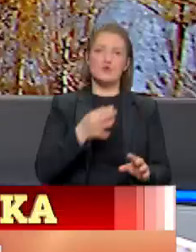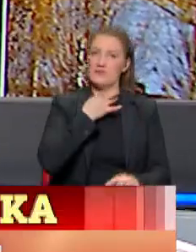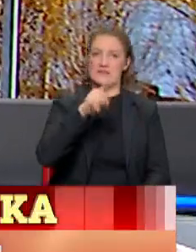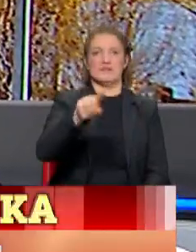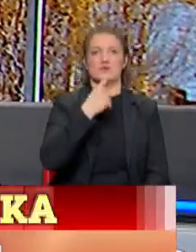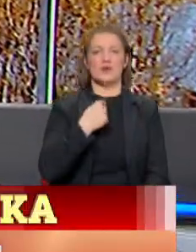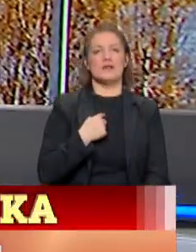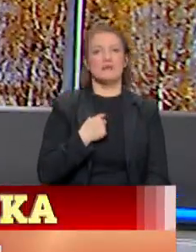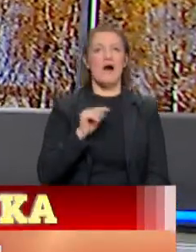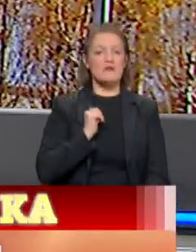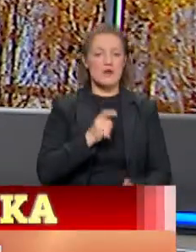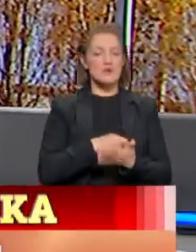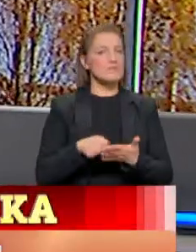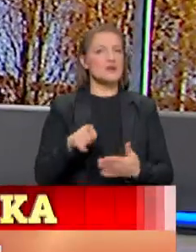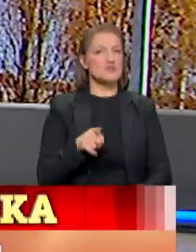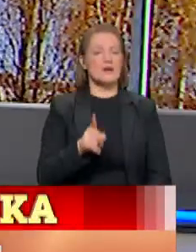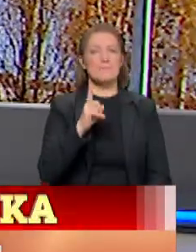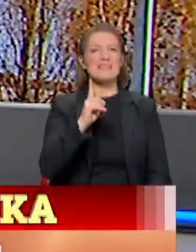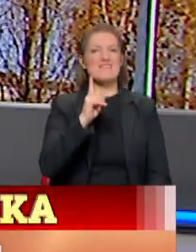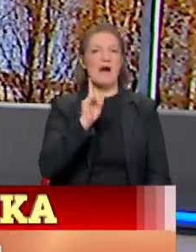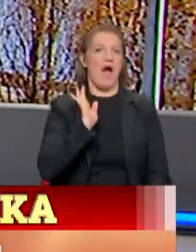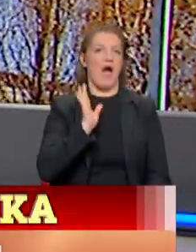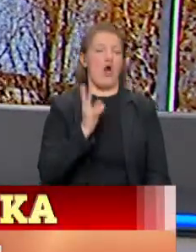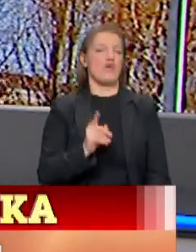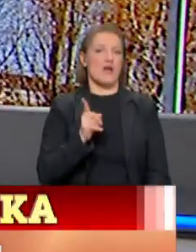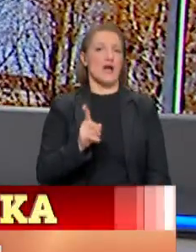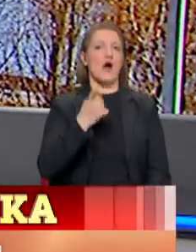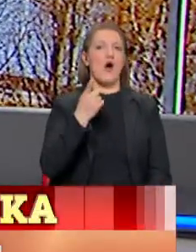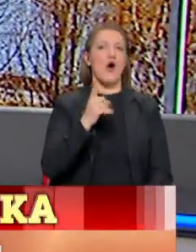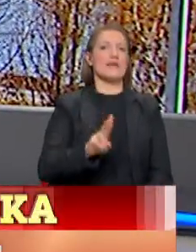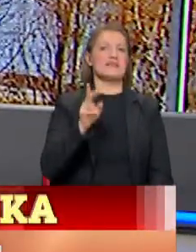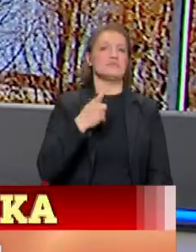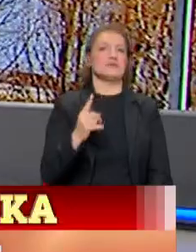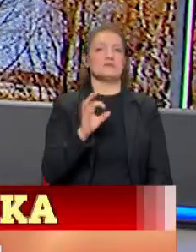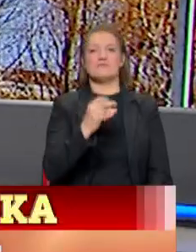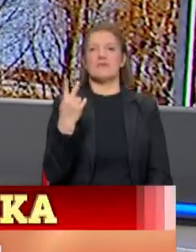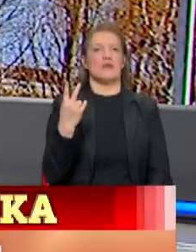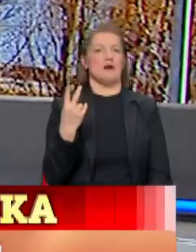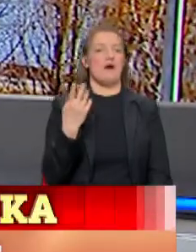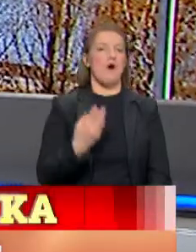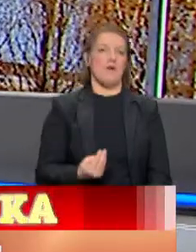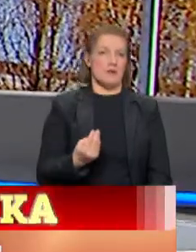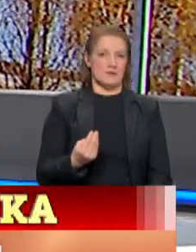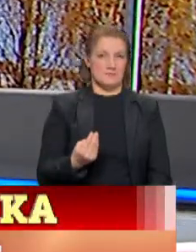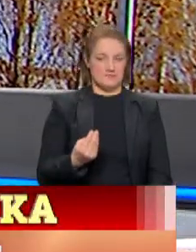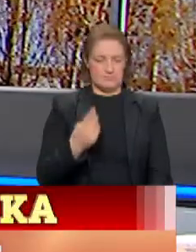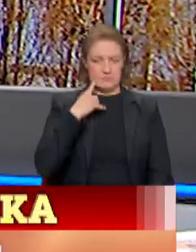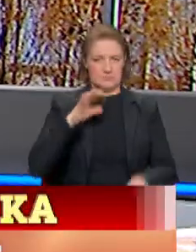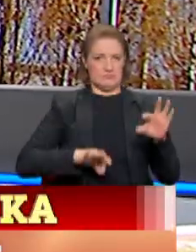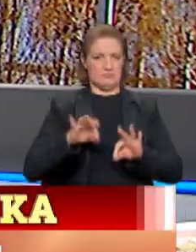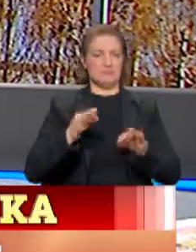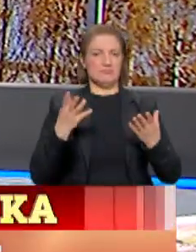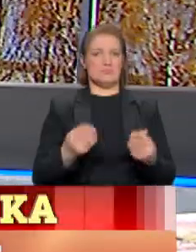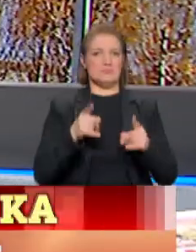siz söyleyin. Asgari ücret 2024 yılı için bir kere belirlenecek denildi. 17.002 lira olarak da tespit